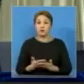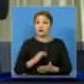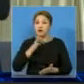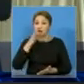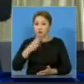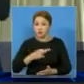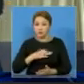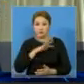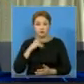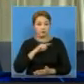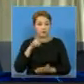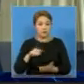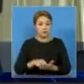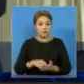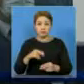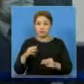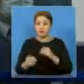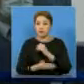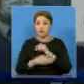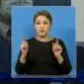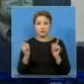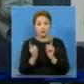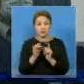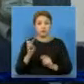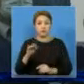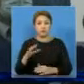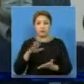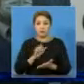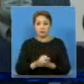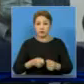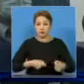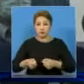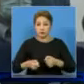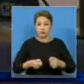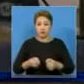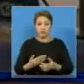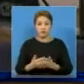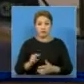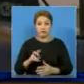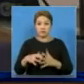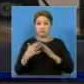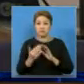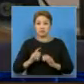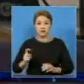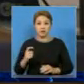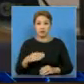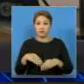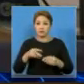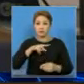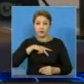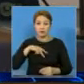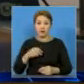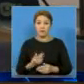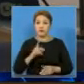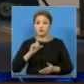на многие вопросы. В завершение встречи Кабикуан Ишбаеву, занимавшему руководящую должность в сфере сельского хозяйства, вручили медаль